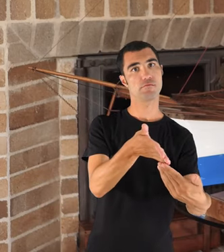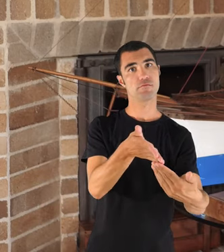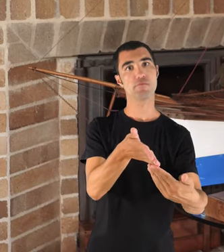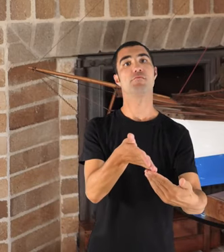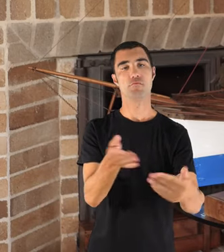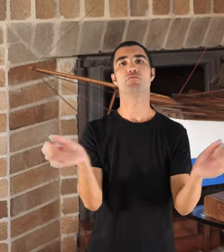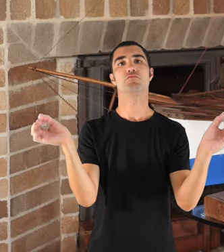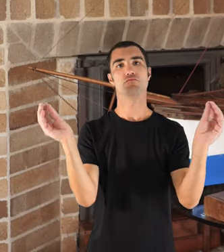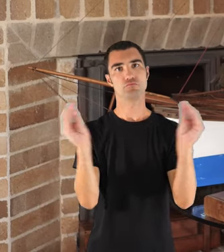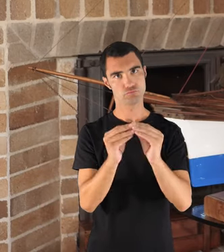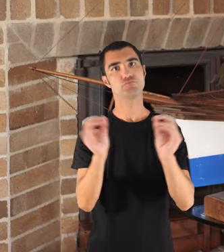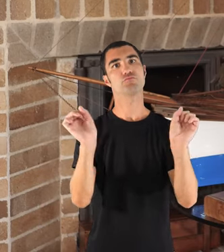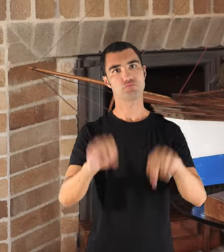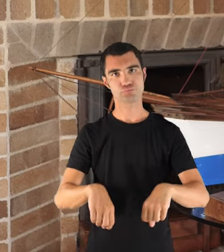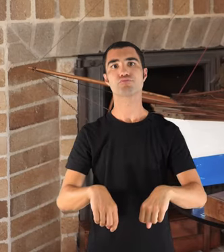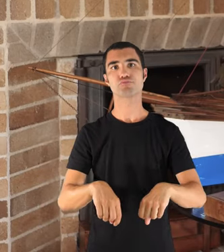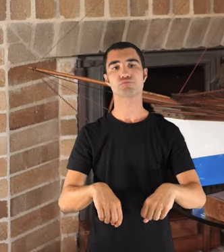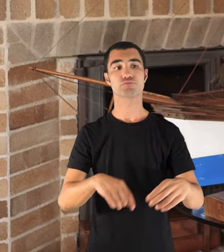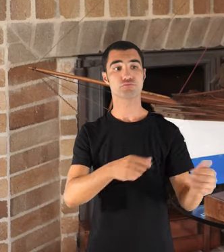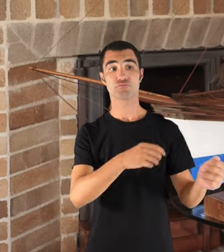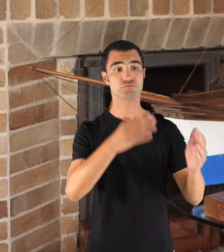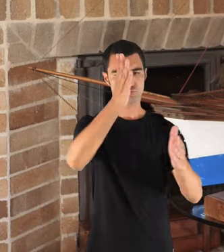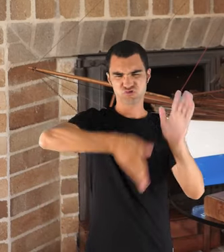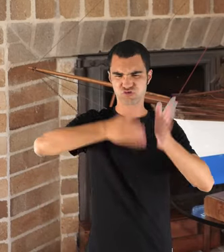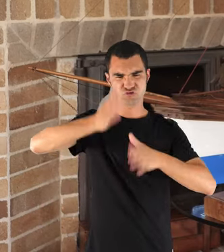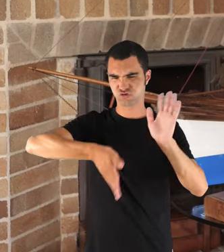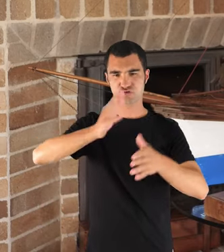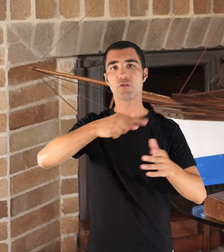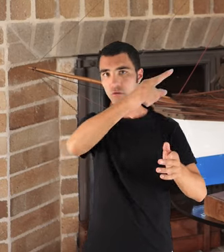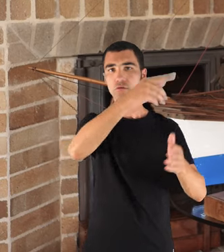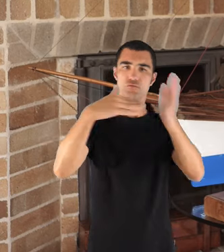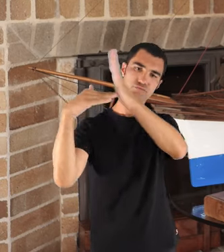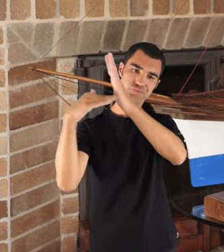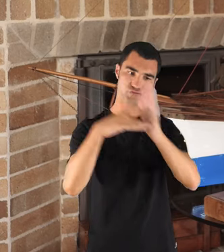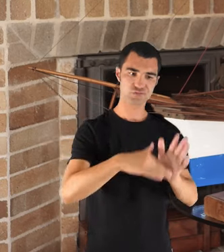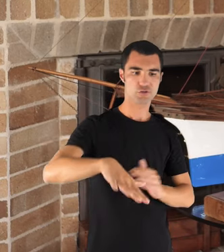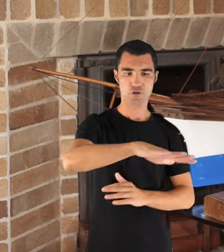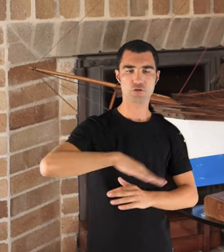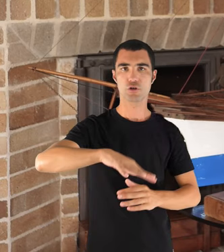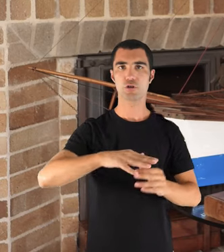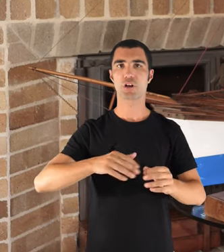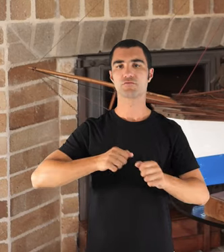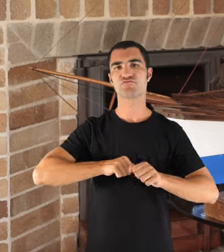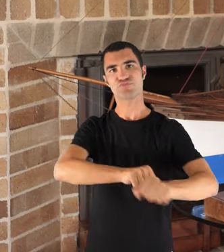mester. Una vegada tenies els gruixos fets, ja els atracaves, diguéssim, a l'estiller, i allà